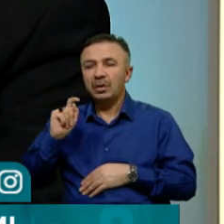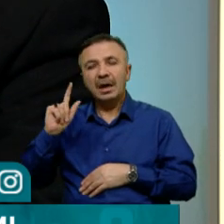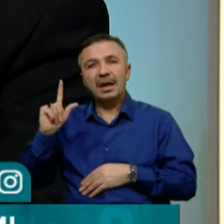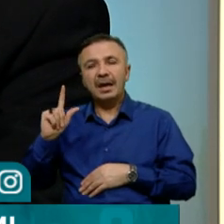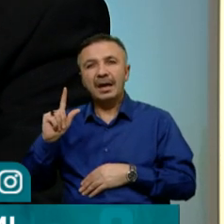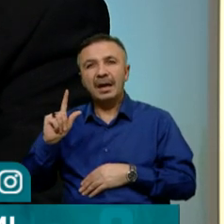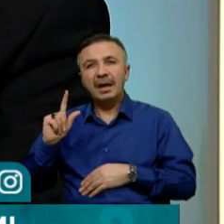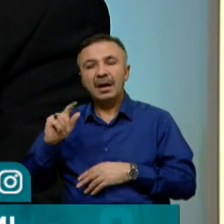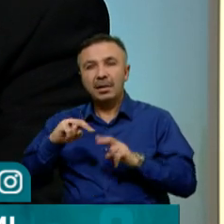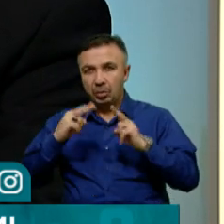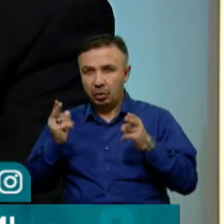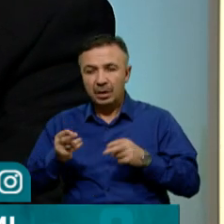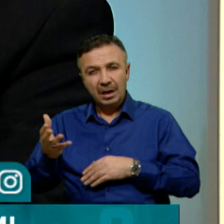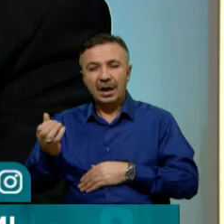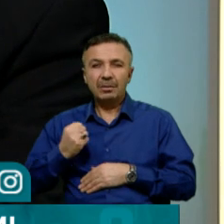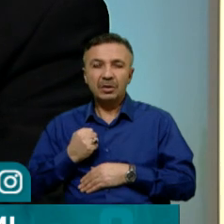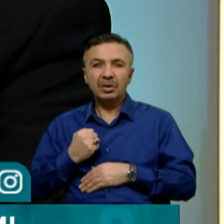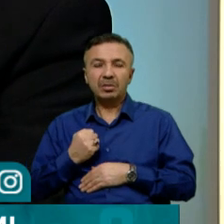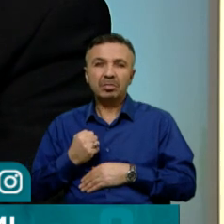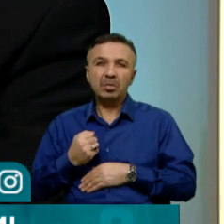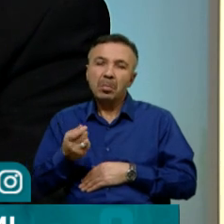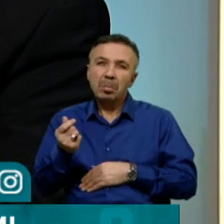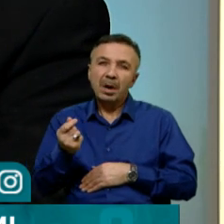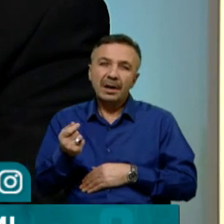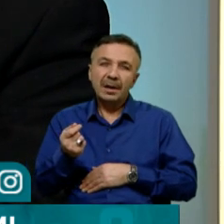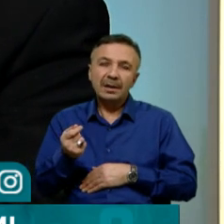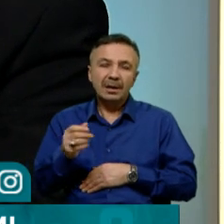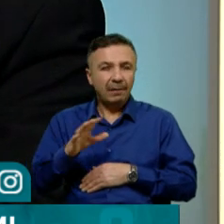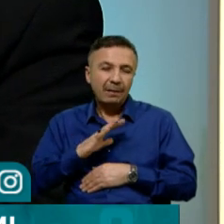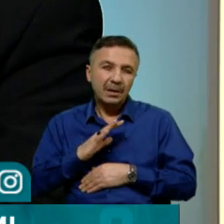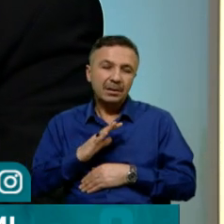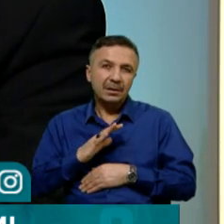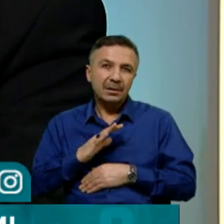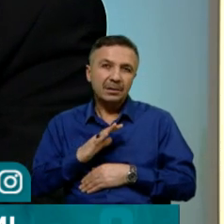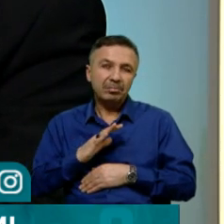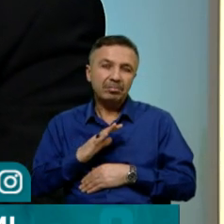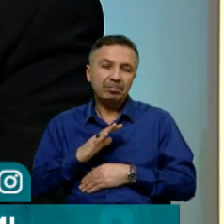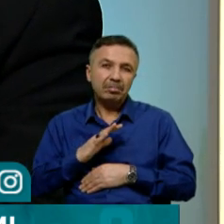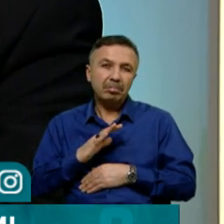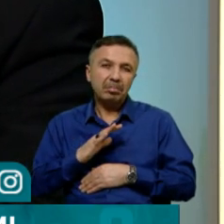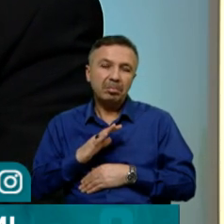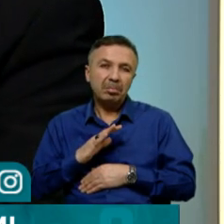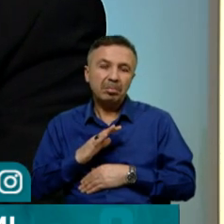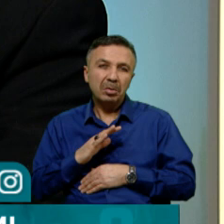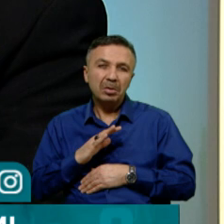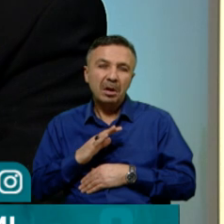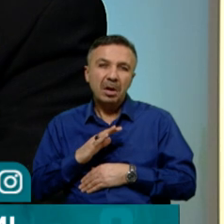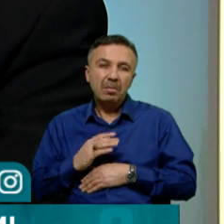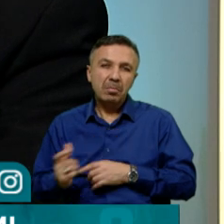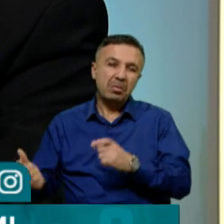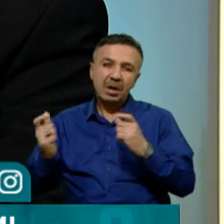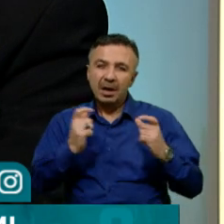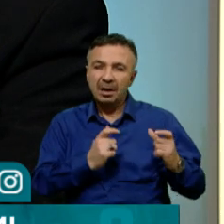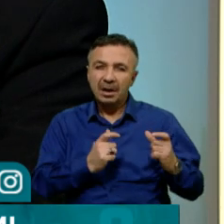ikincisi maliyeti vardır o maliyetinde onun üstüne koymak gerekir Bu maliyet nakliye den tutunda vergisi ne